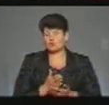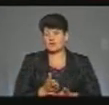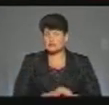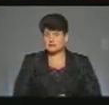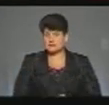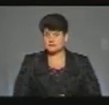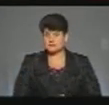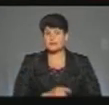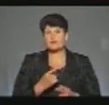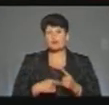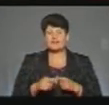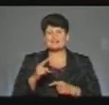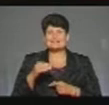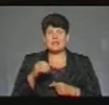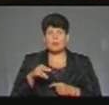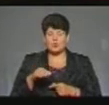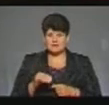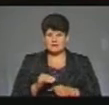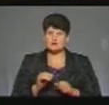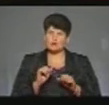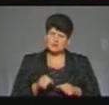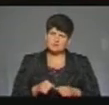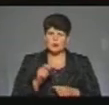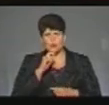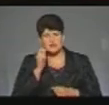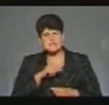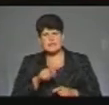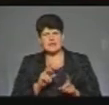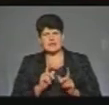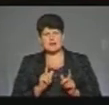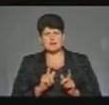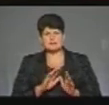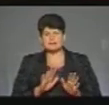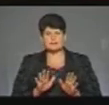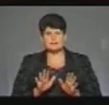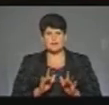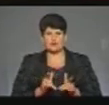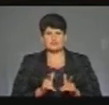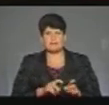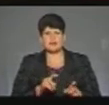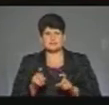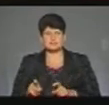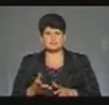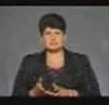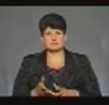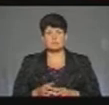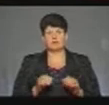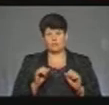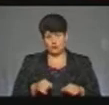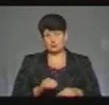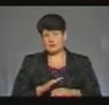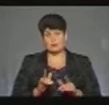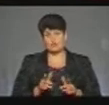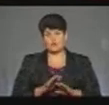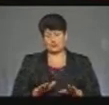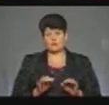до депортації. Так. Чи могли українці не погоджуватись на це переселення? Чи могли вони сказати, ні, ми нікуди не поїдемо? Що їм загрожує? Вони можуть не погоджуватися.